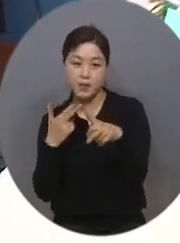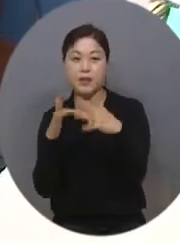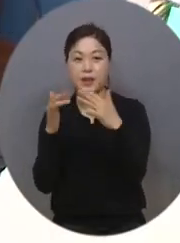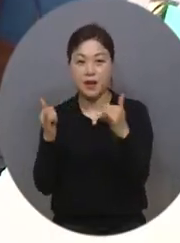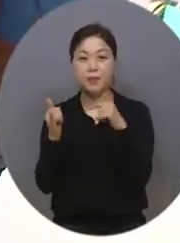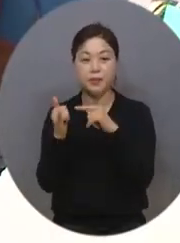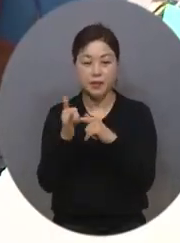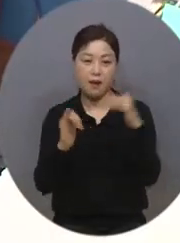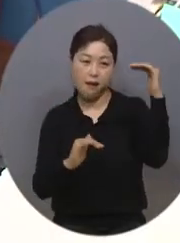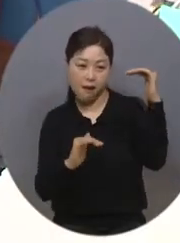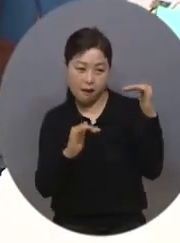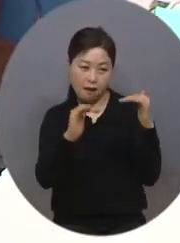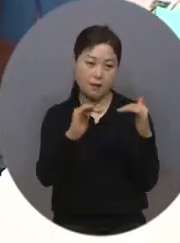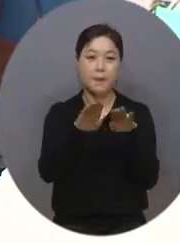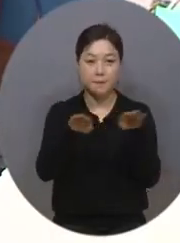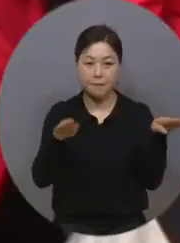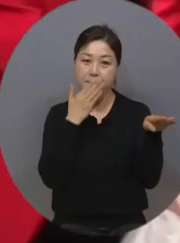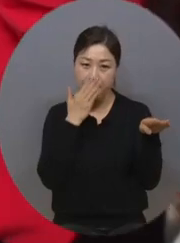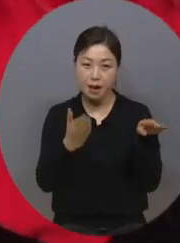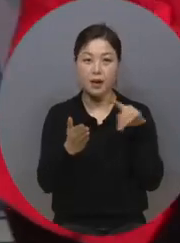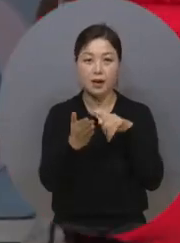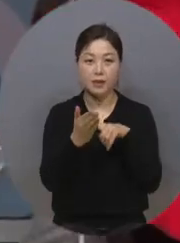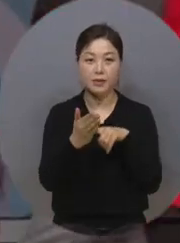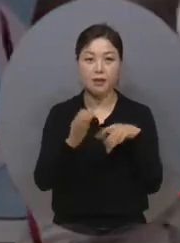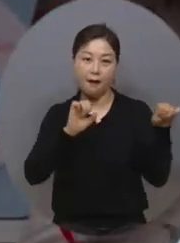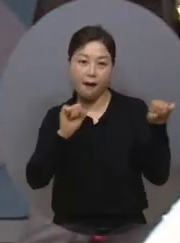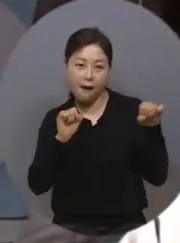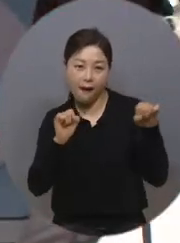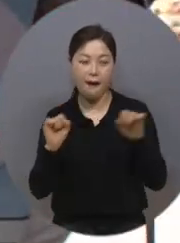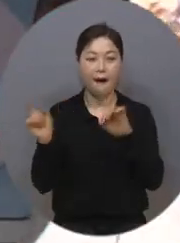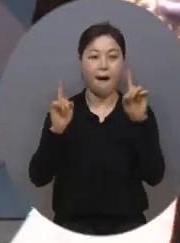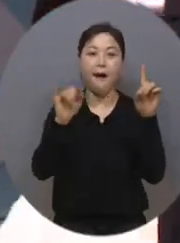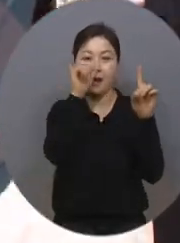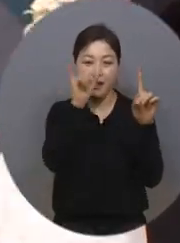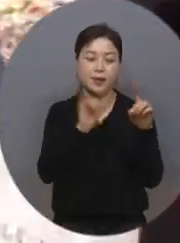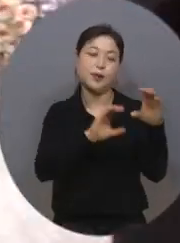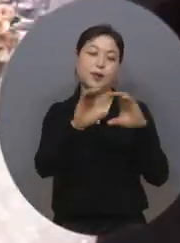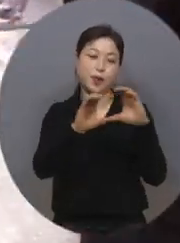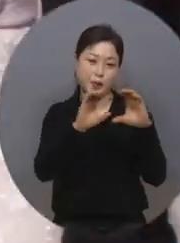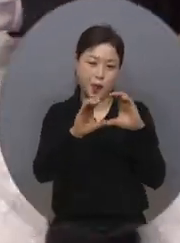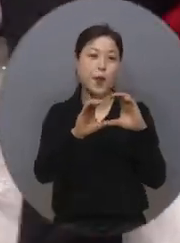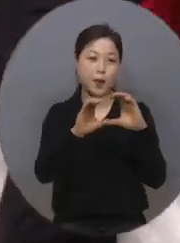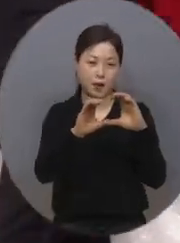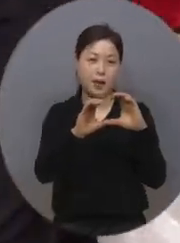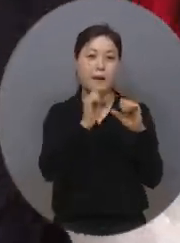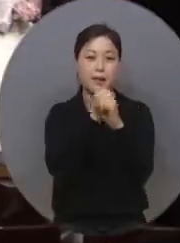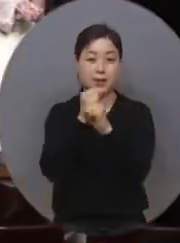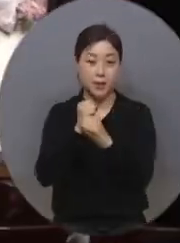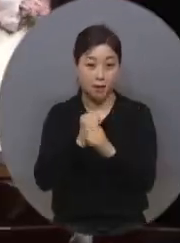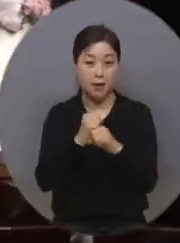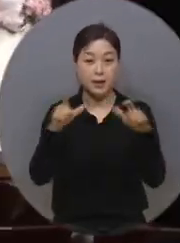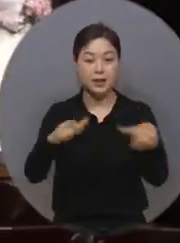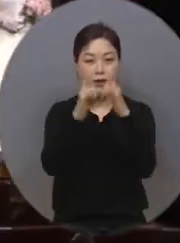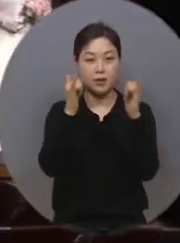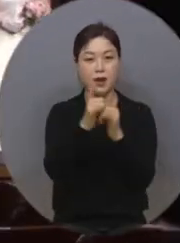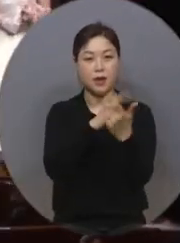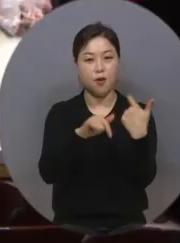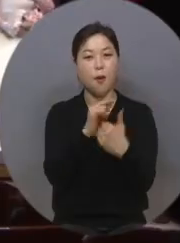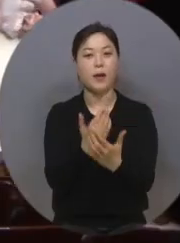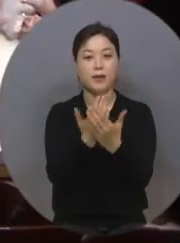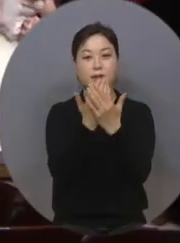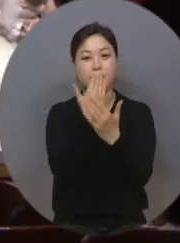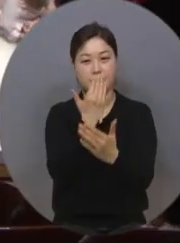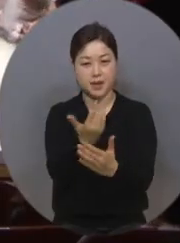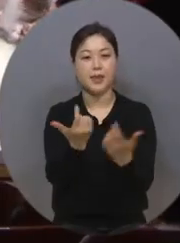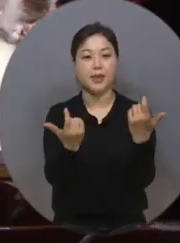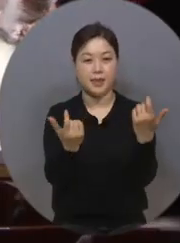격차를 줄이고 활기가 가득한 소통의 장을 개최함으로 지역사회가 더욱 발전해지기를 기대해봅니다.